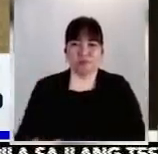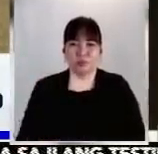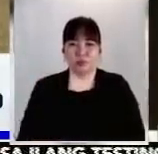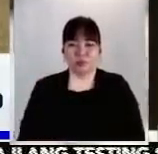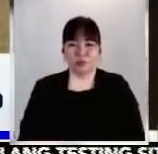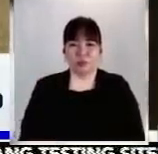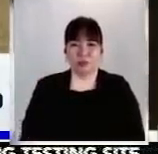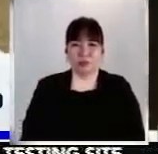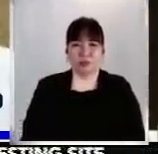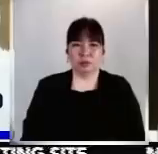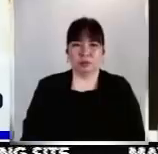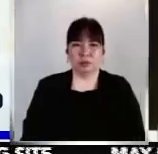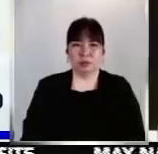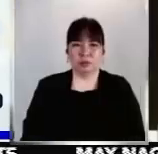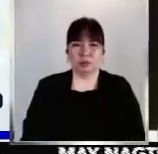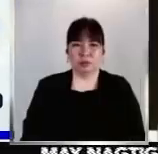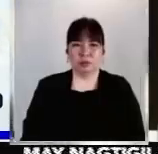I would request the